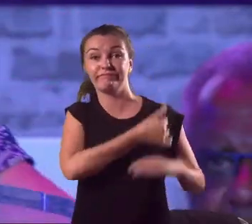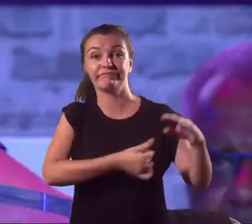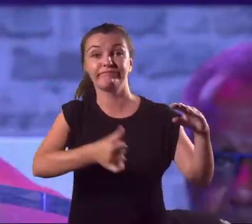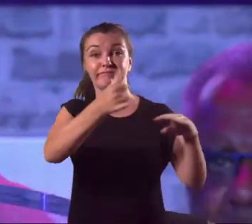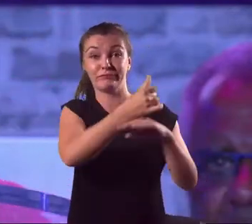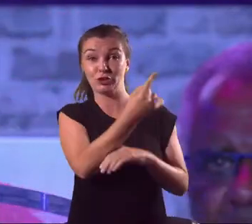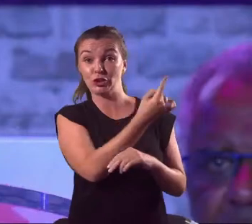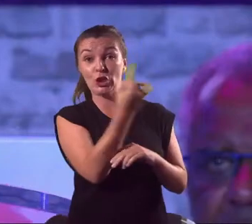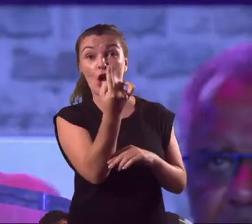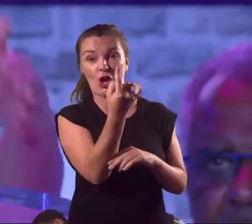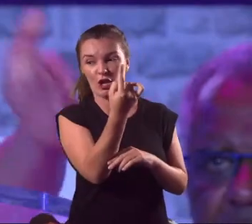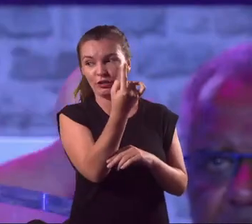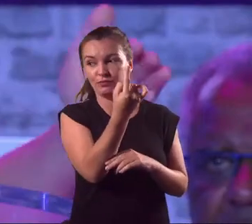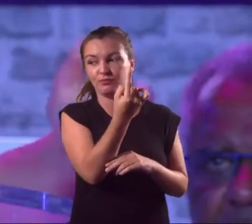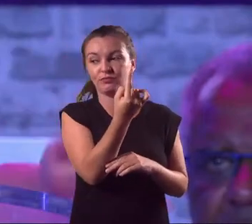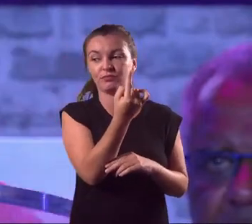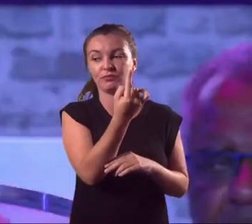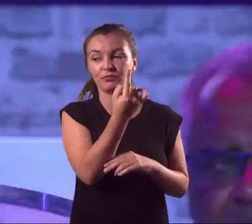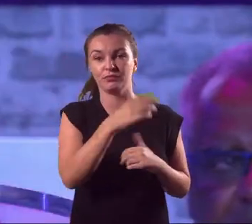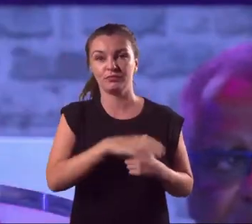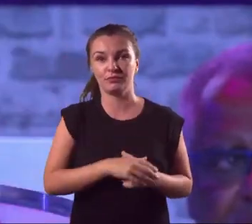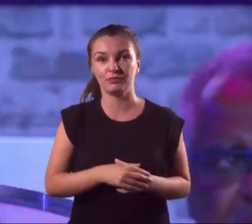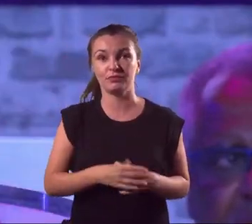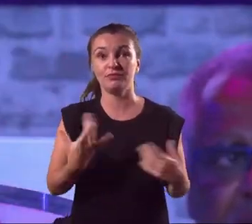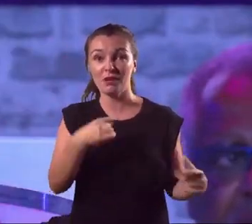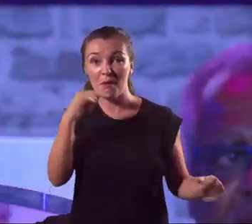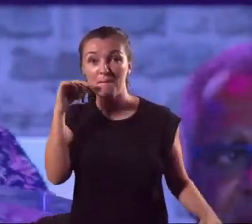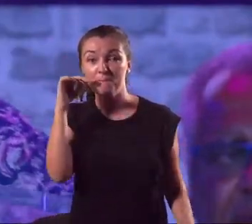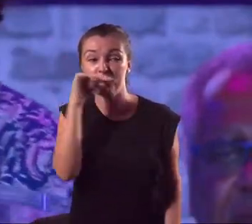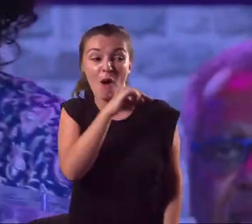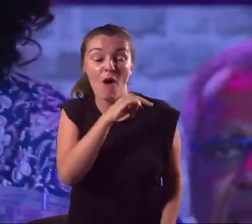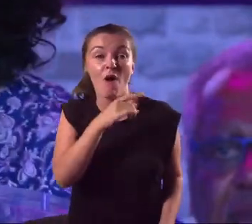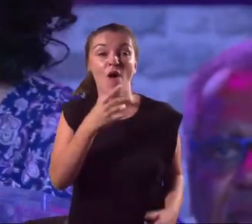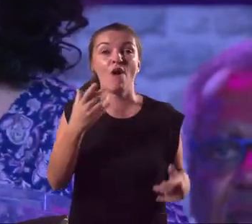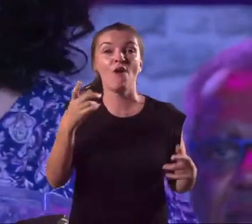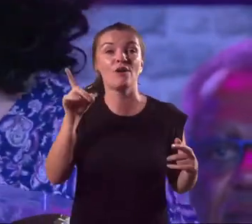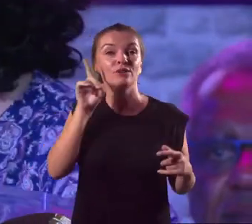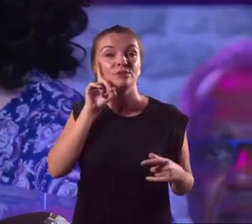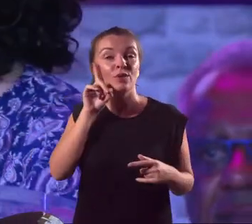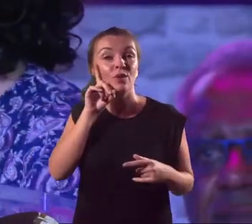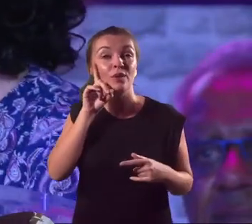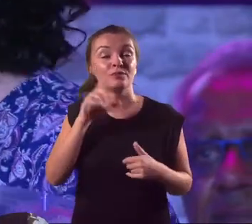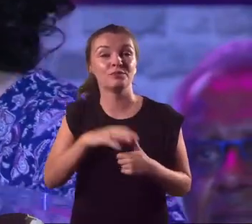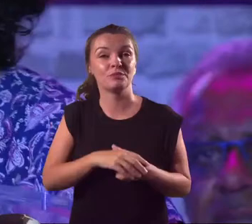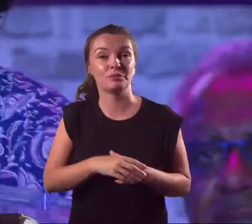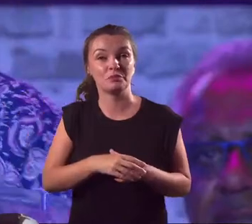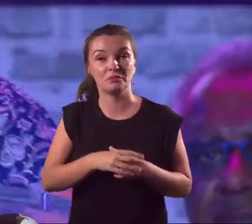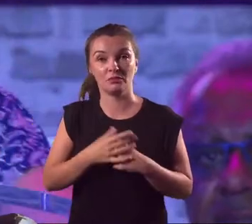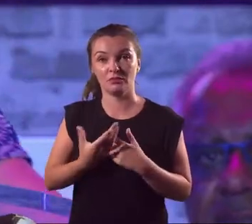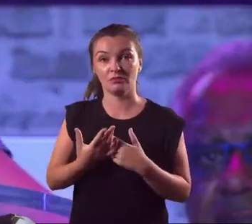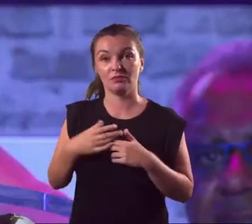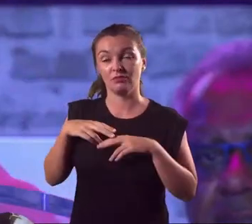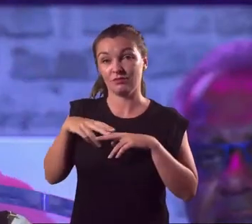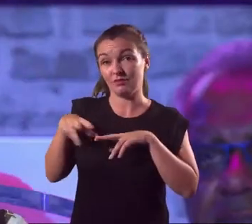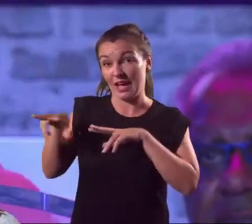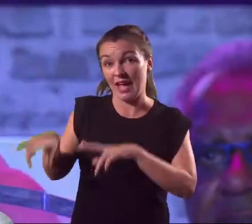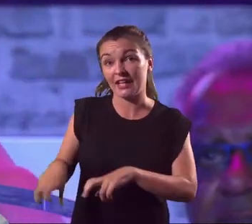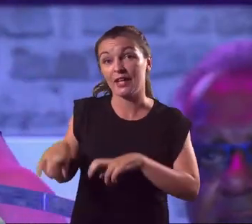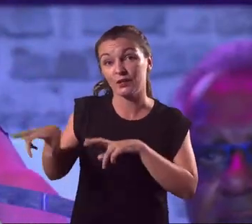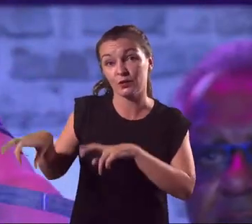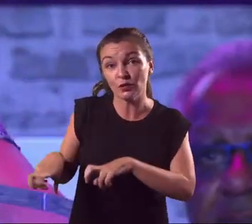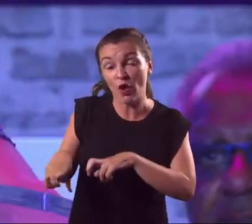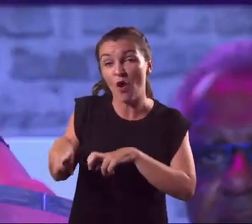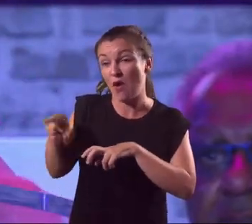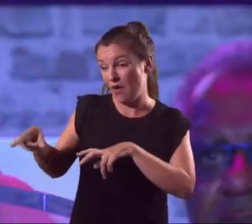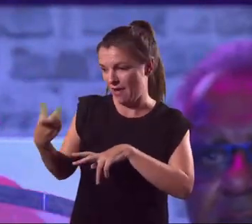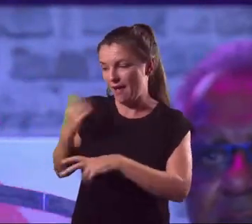d'oligopole pour mentir, y compris vis-à-vis des agriculteurs, et les faire poursuivre en justice.